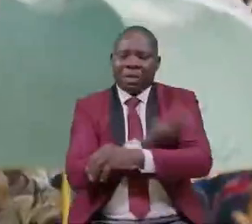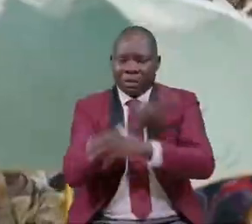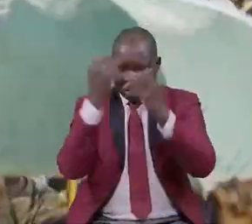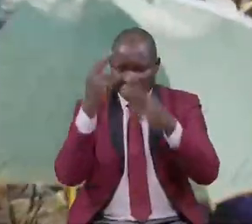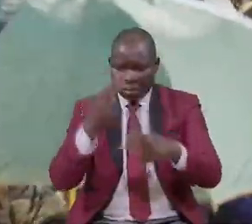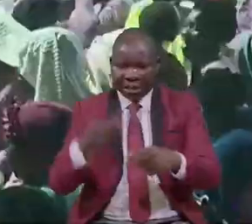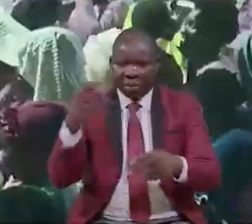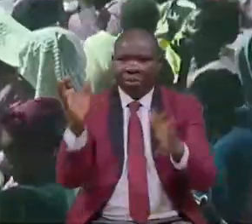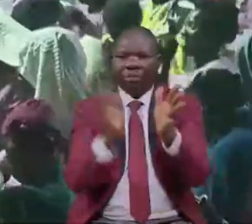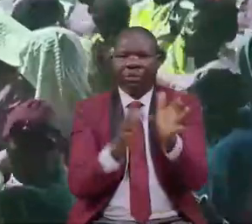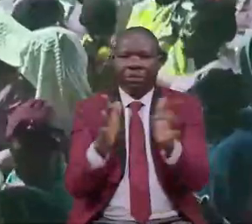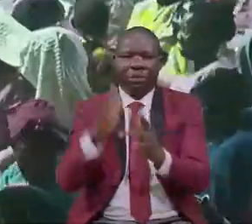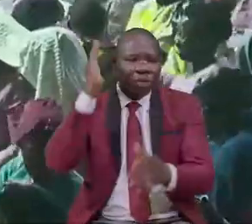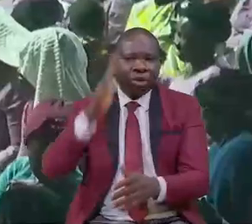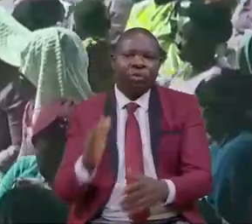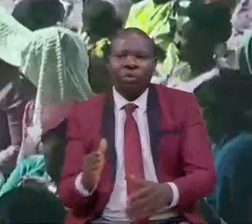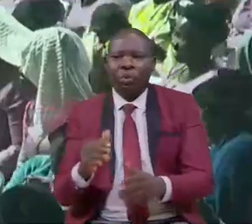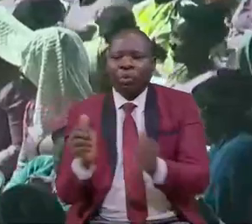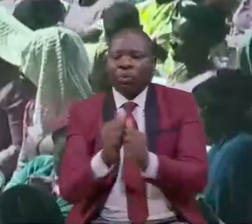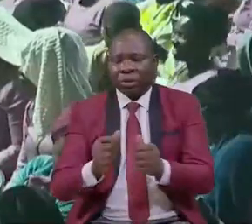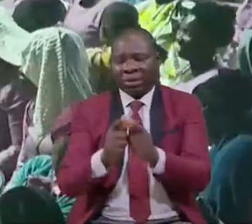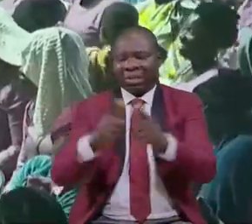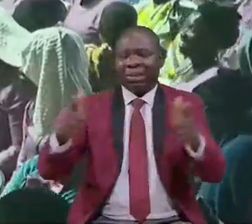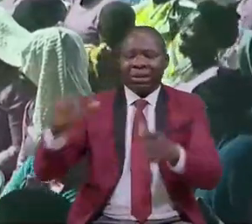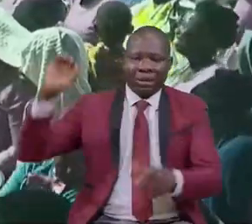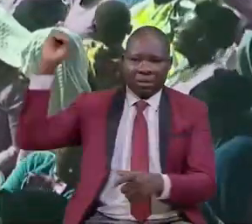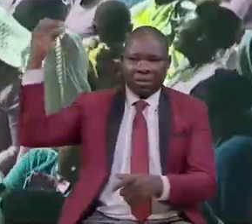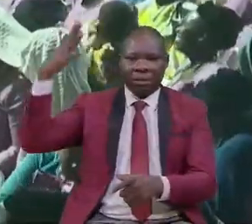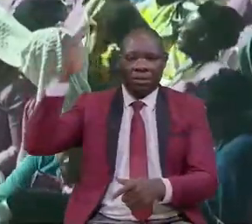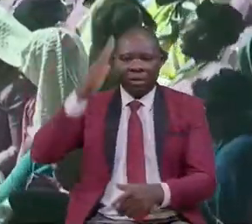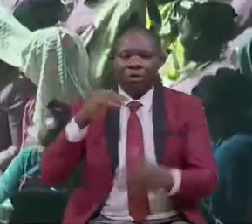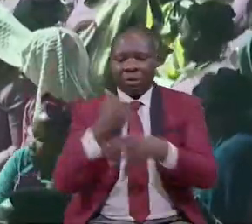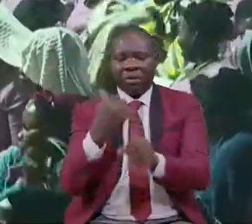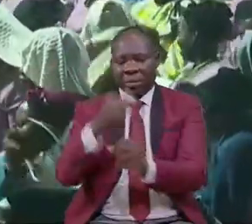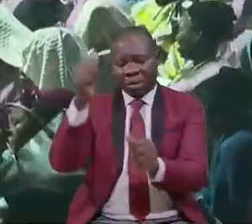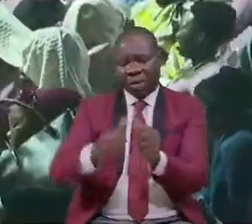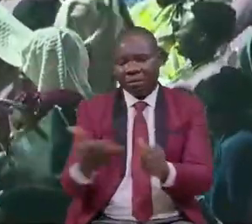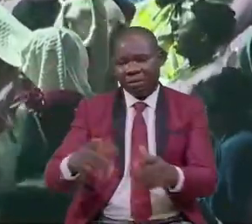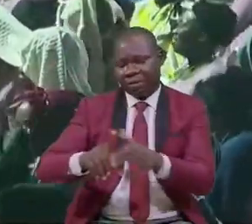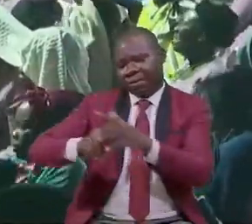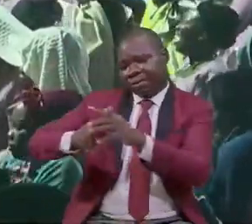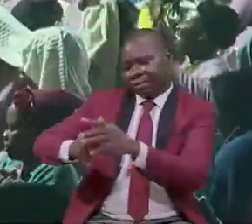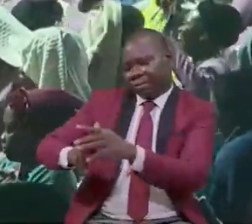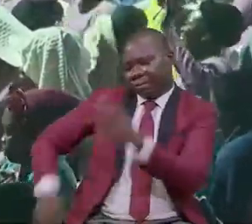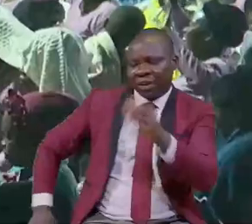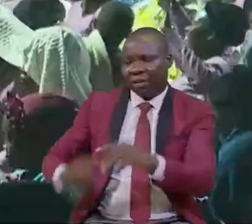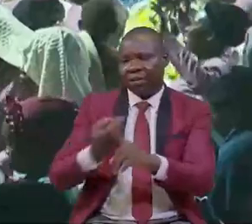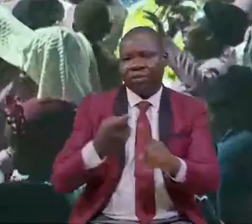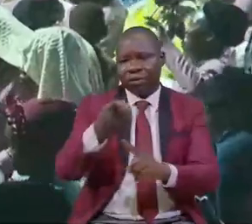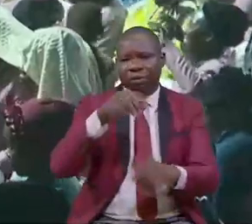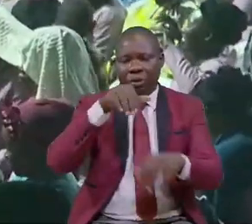Le nom puissant de Jésus, avec la grande grâce, va faire tout disparaître de ta vie.